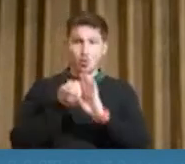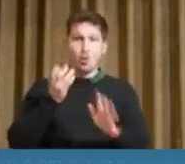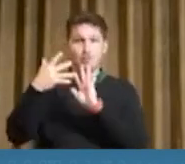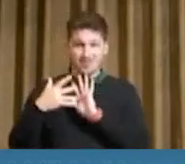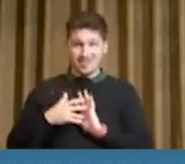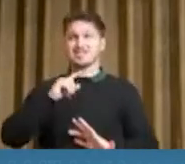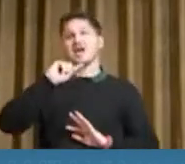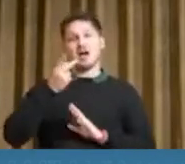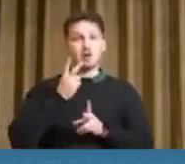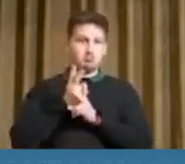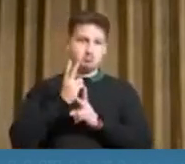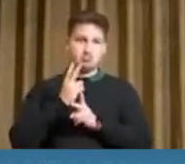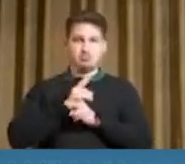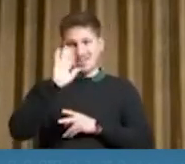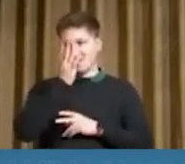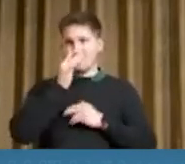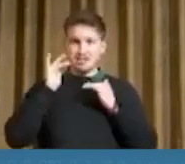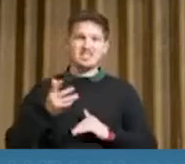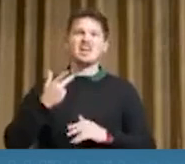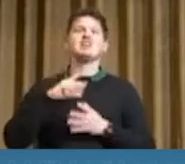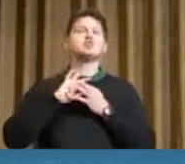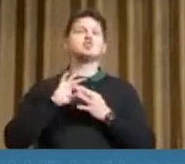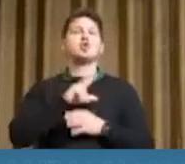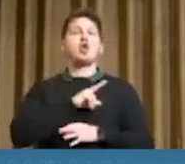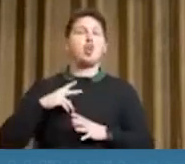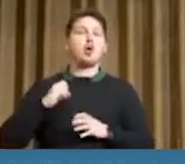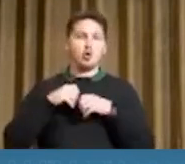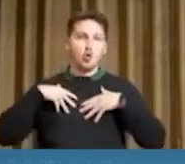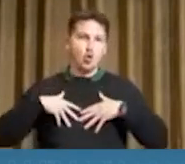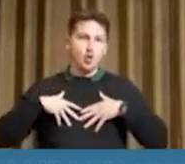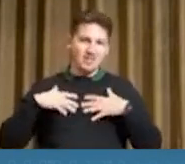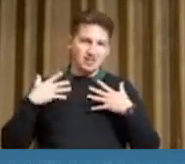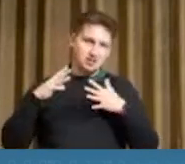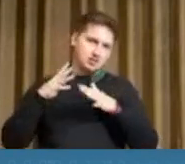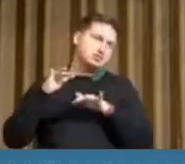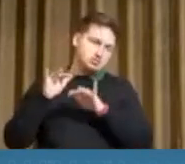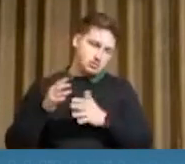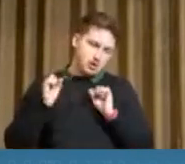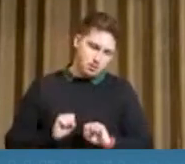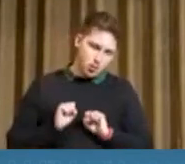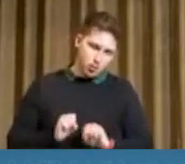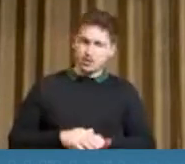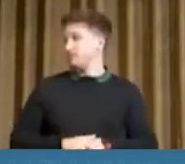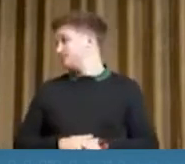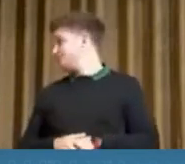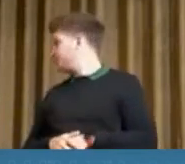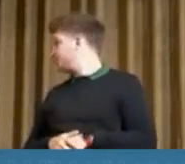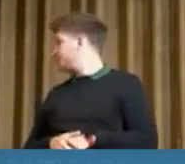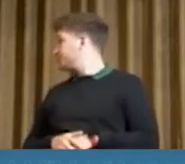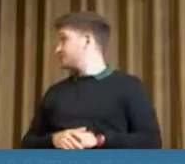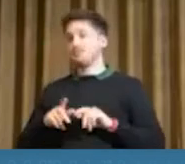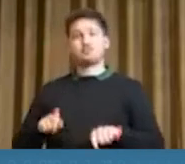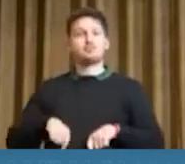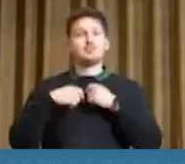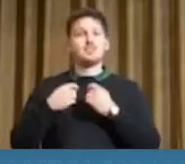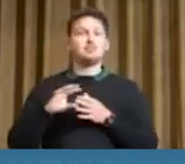die so in Richtung Long-Covid gehen kann. Und wir haben eben einen Zusammenhang zwischen